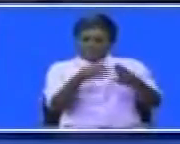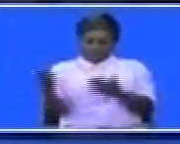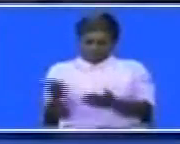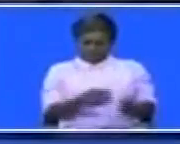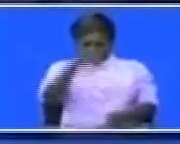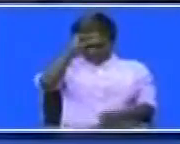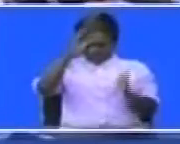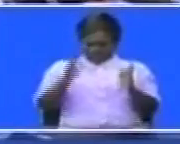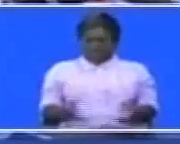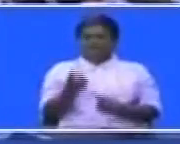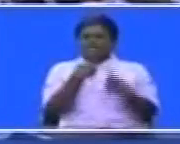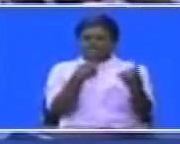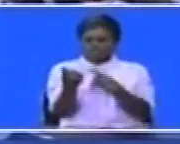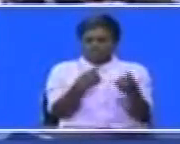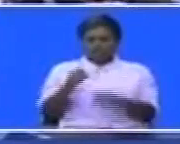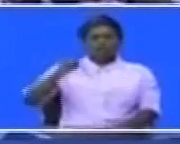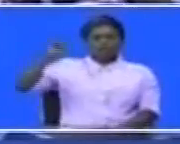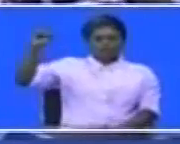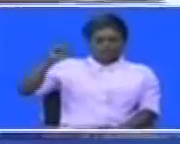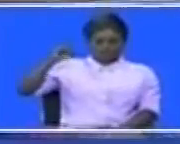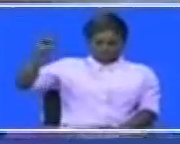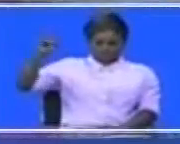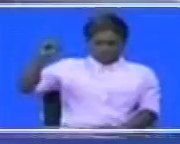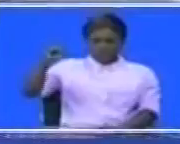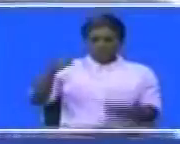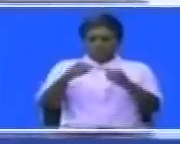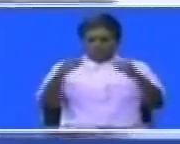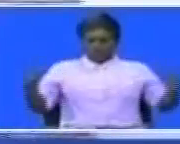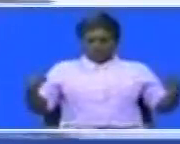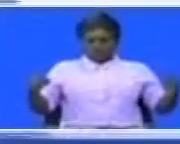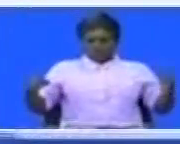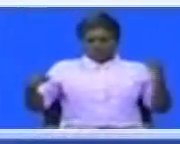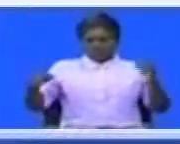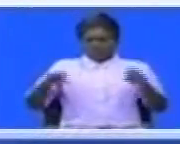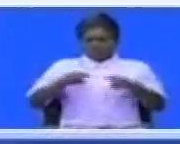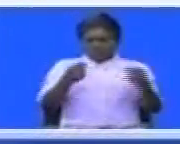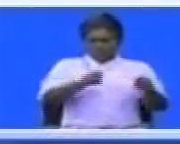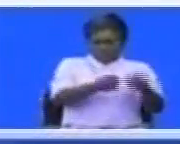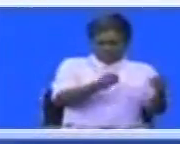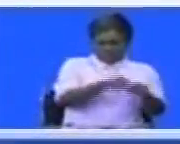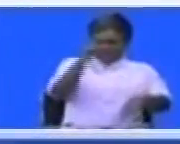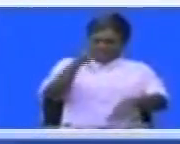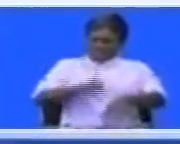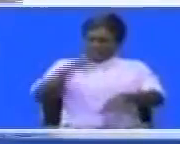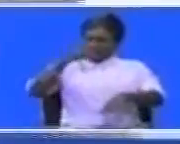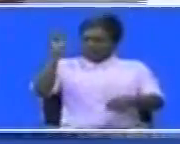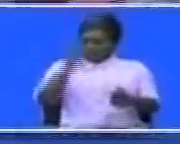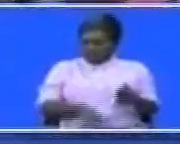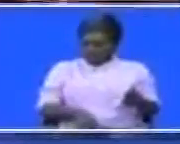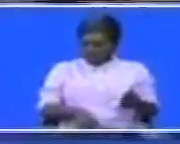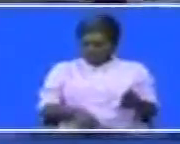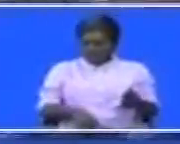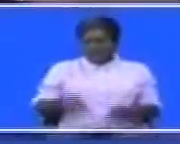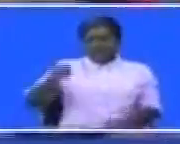Wambora hakusita kuzungumzia swala la siasa ya washindani wake. Ile inalipu Embu pana walifu ni